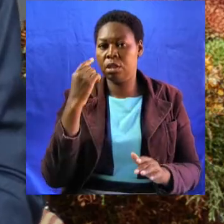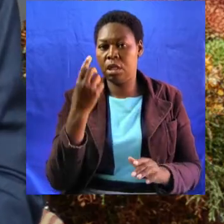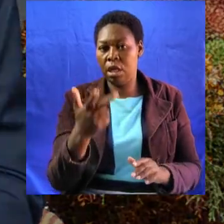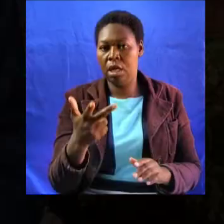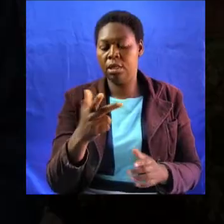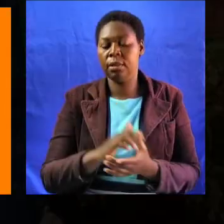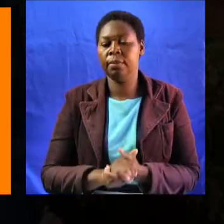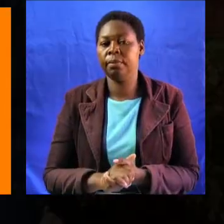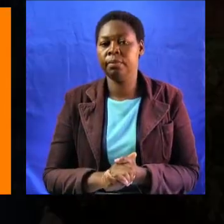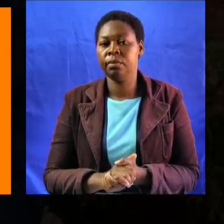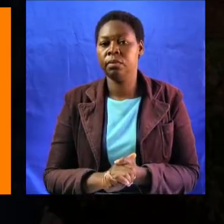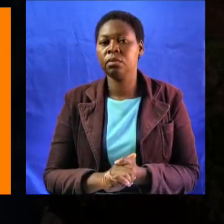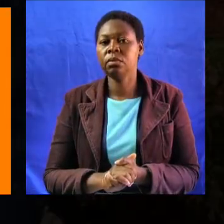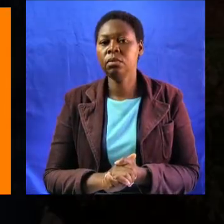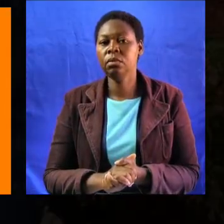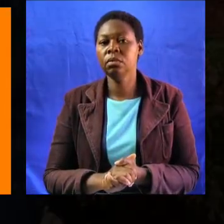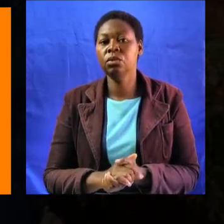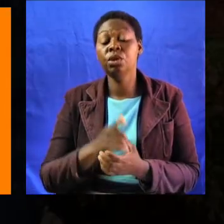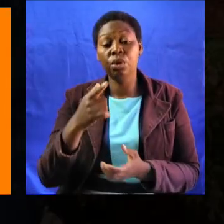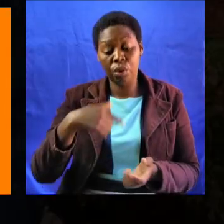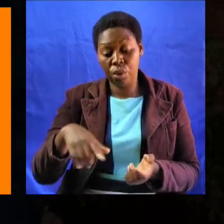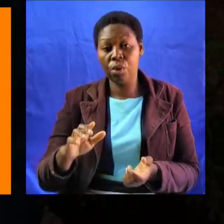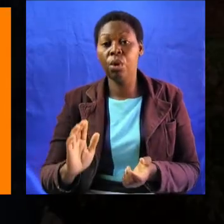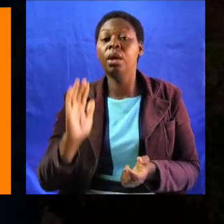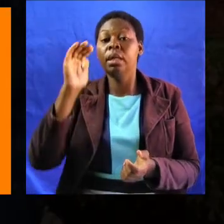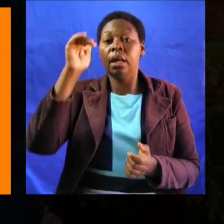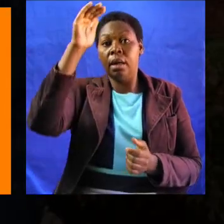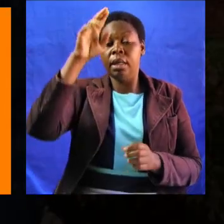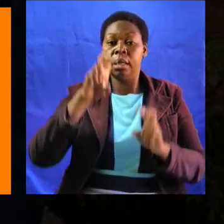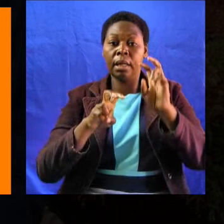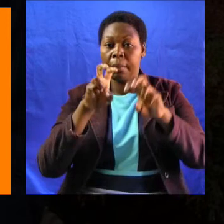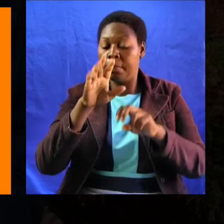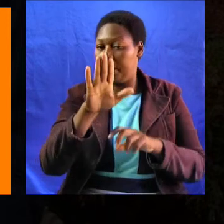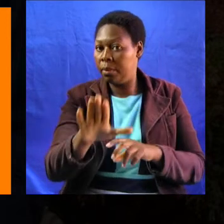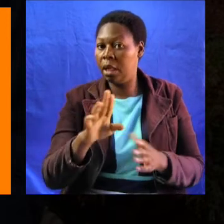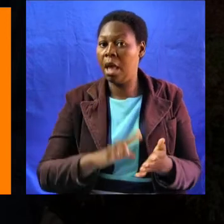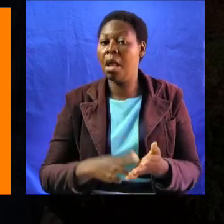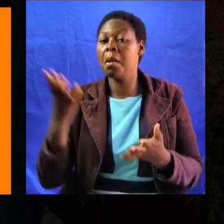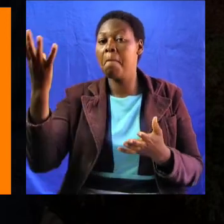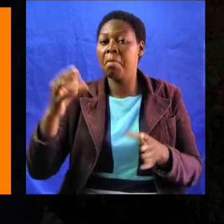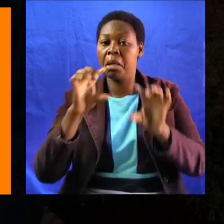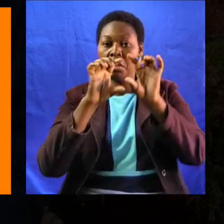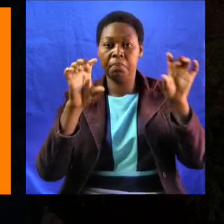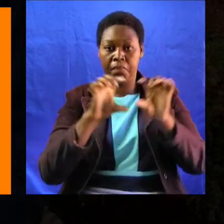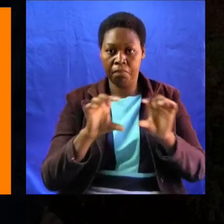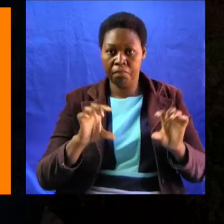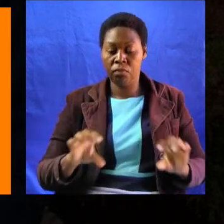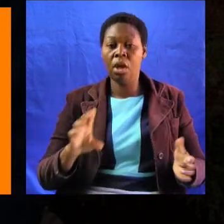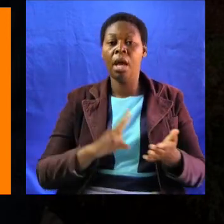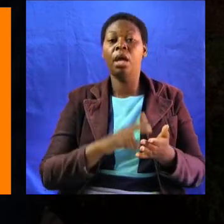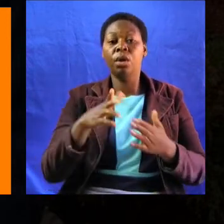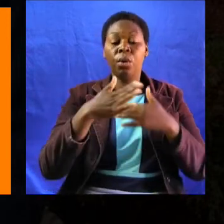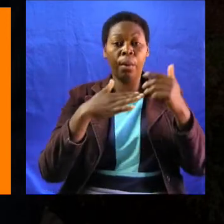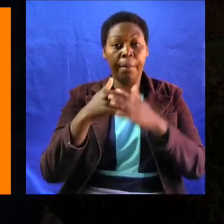verse 8. Kwirai mugomo. Muye namatanda muvake imba iyi. Ini